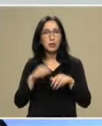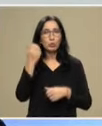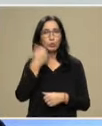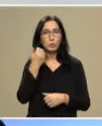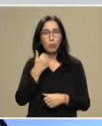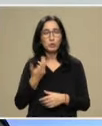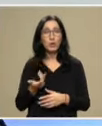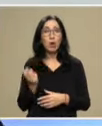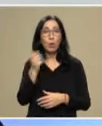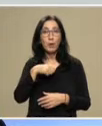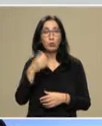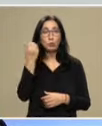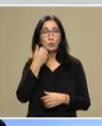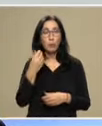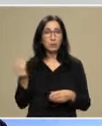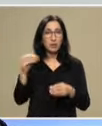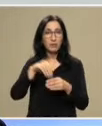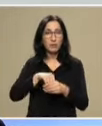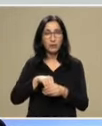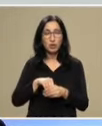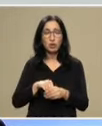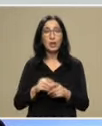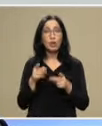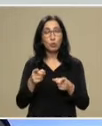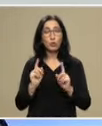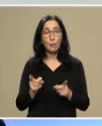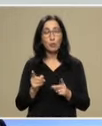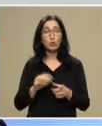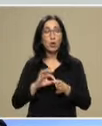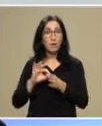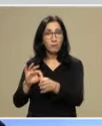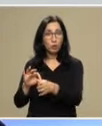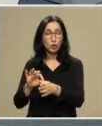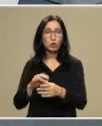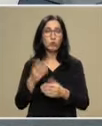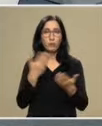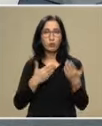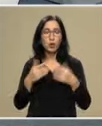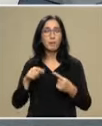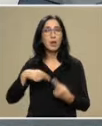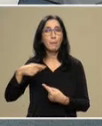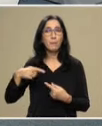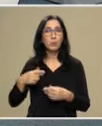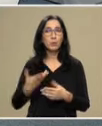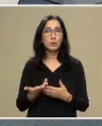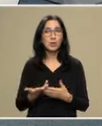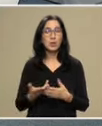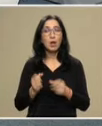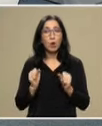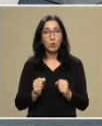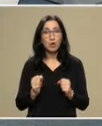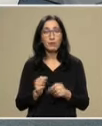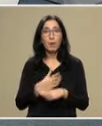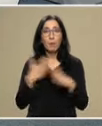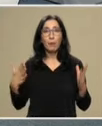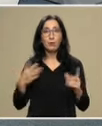т.е. умелото използване и въвеждане, това е, можем да кажем, че е водещо в учебния процес и да, очакваме да така